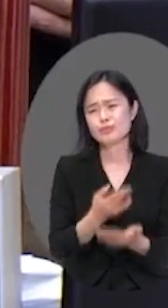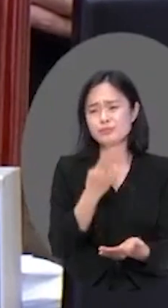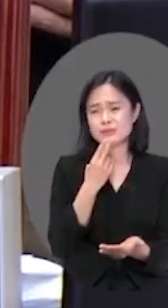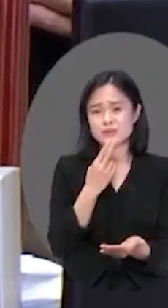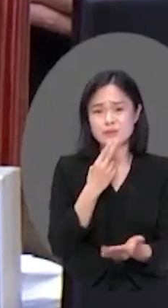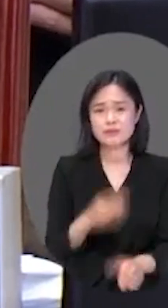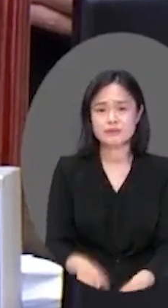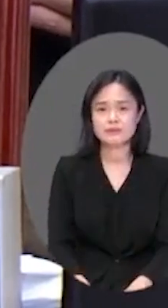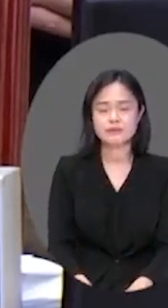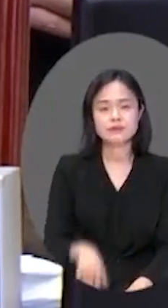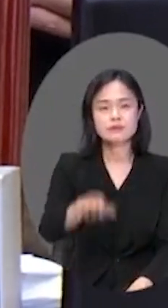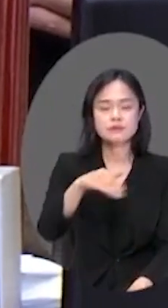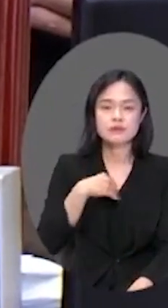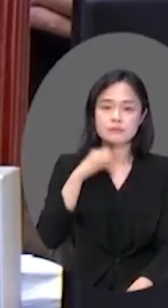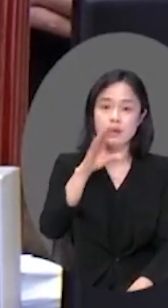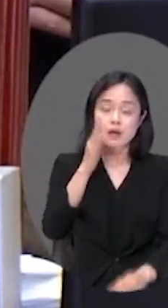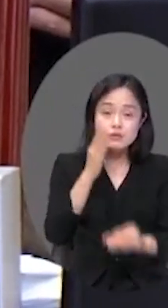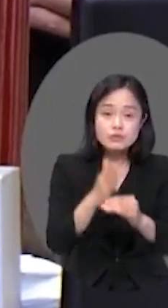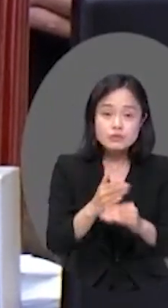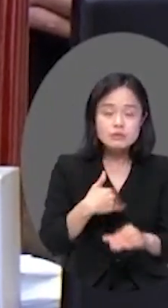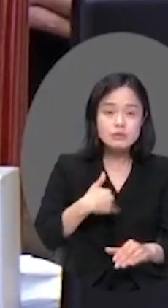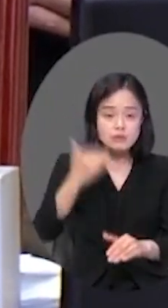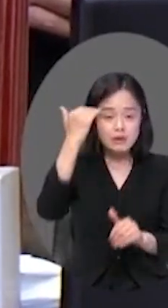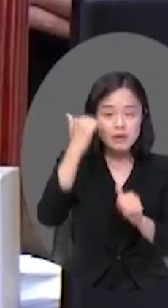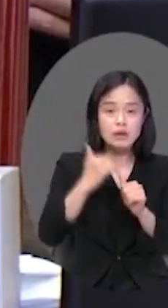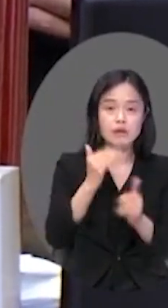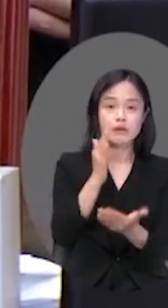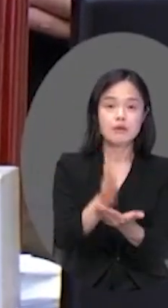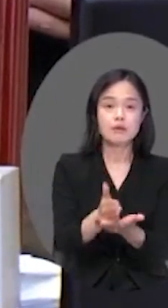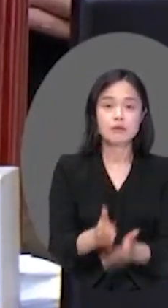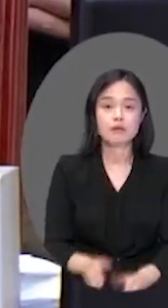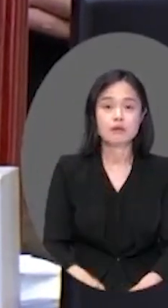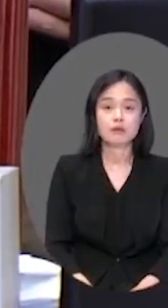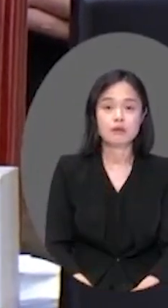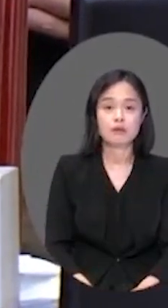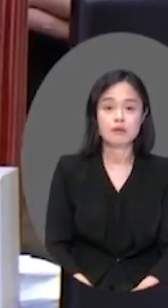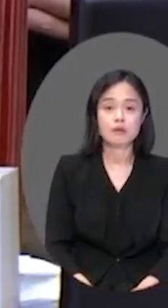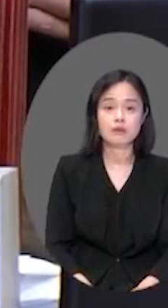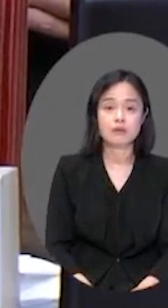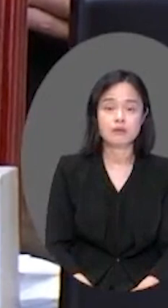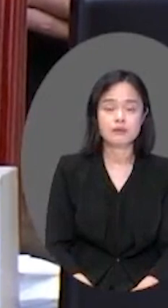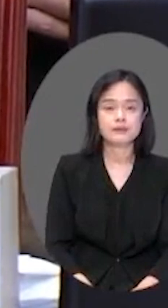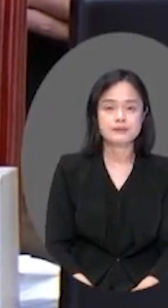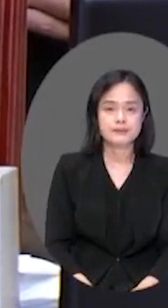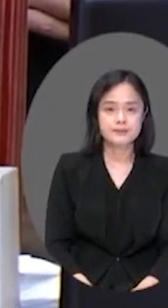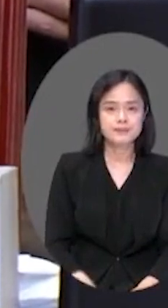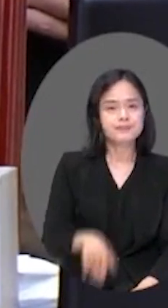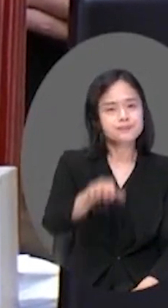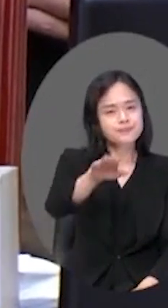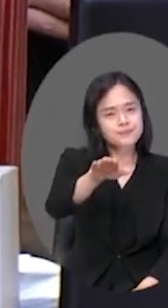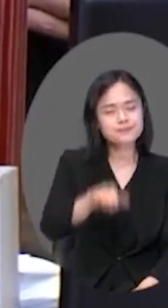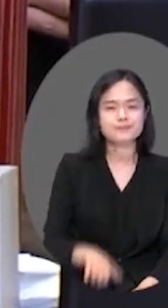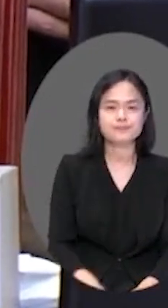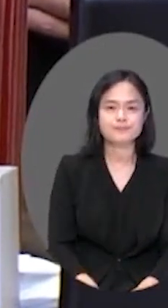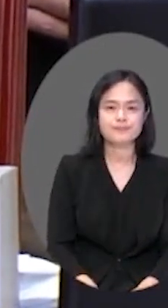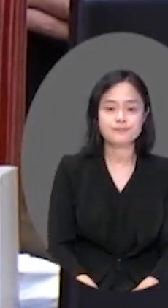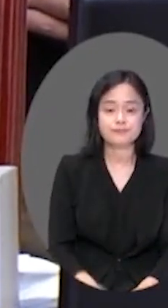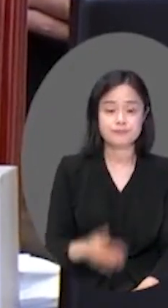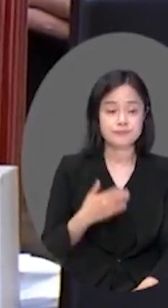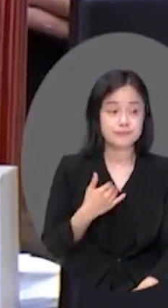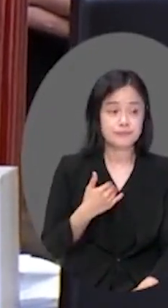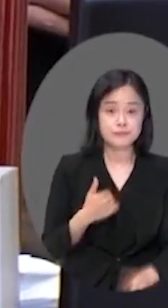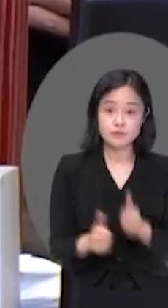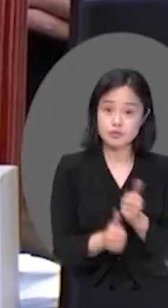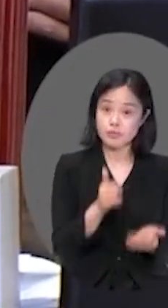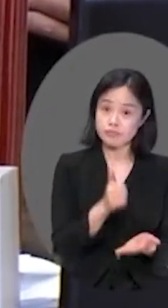제가 얘기하잖아요. 제가 얘기하고 있잖아요. 아니 제 말씀은 위원장 얘기할 때 끼어들고